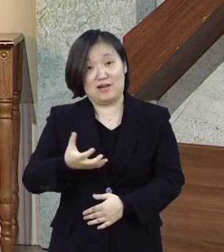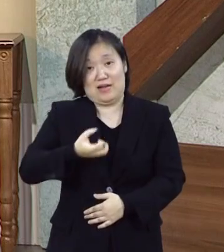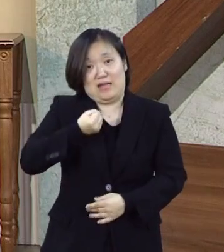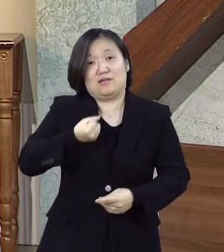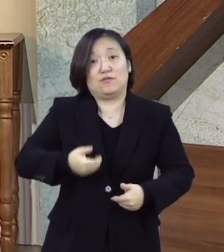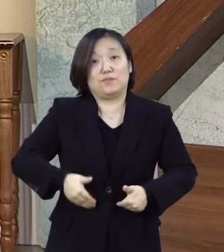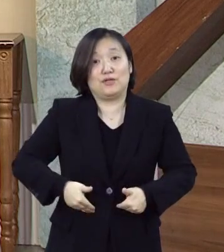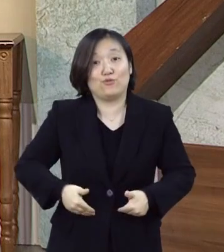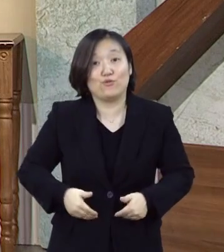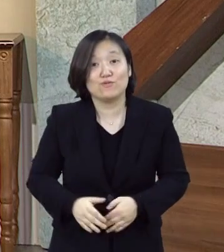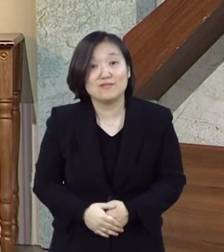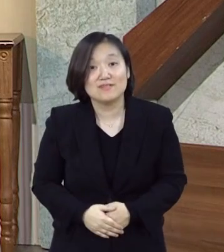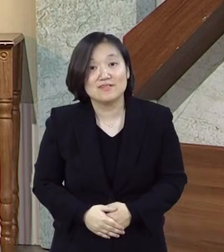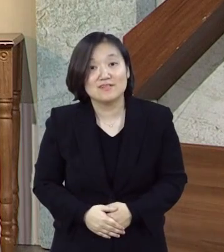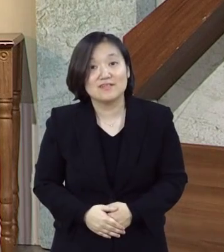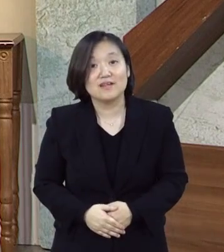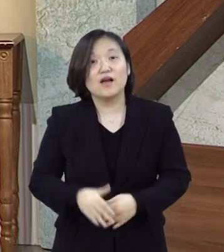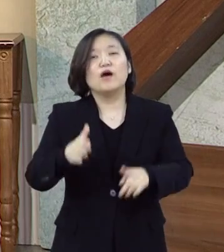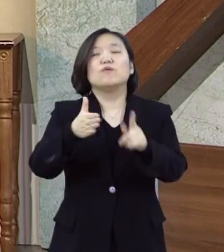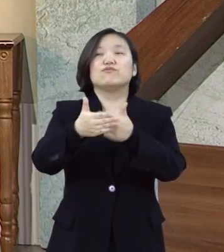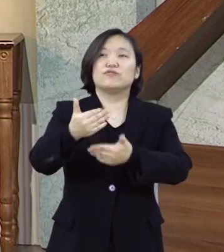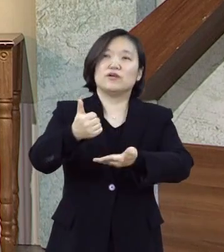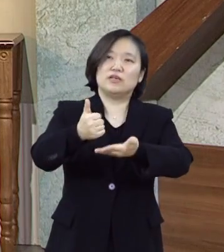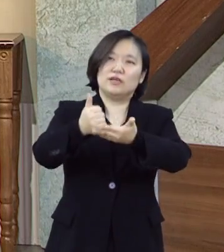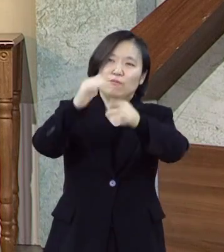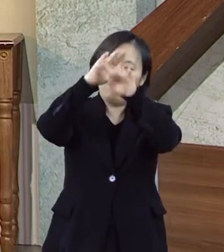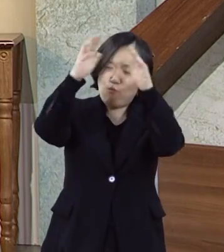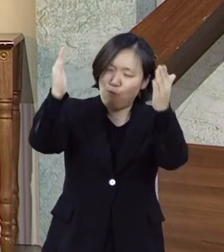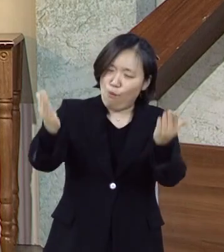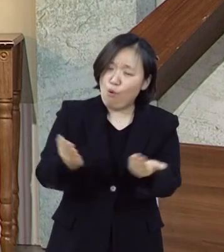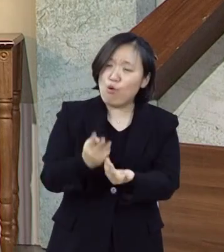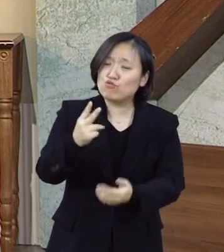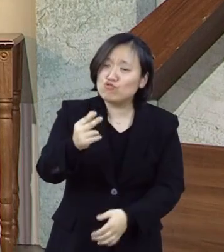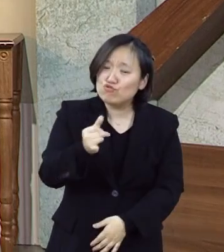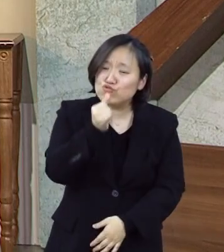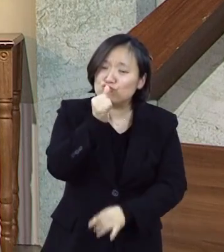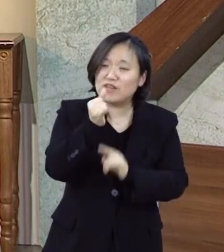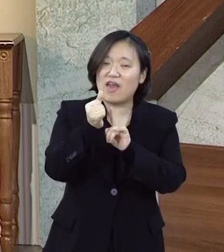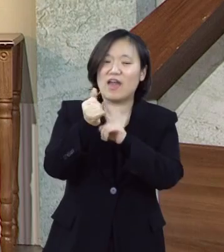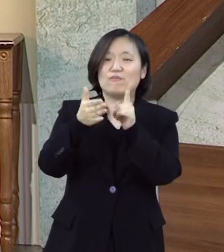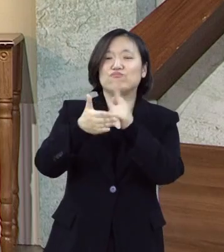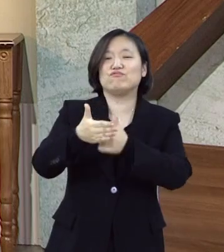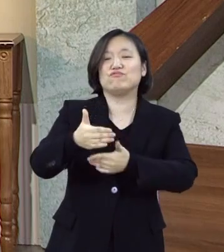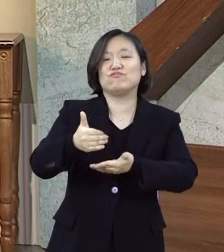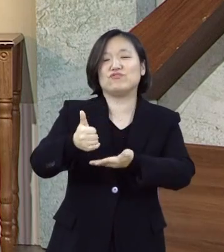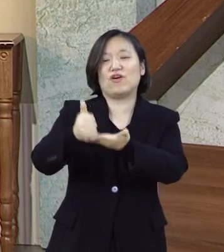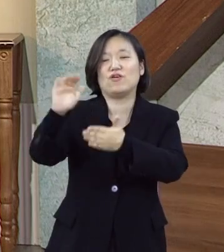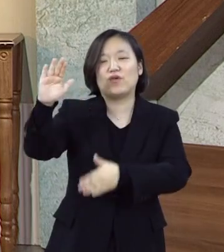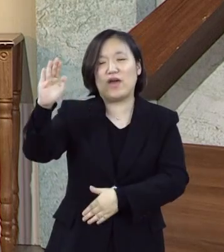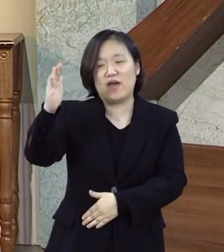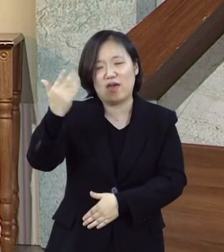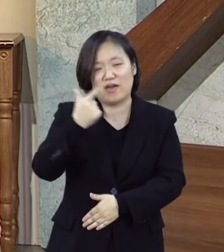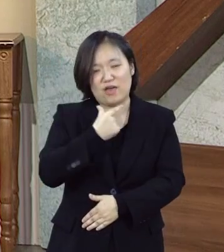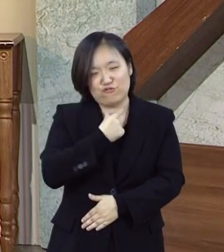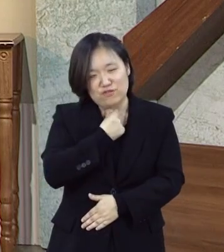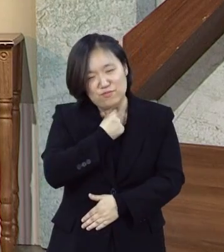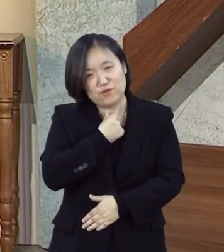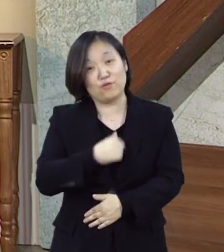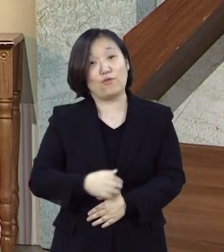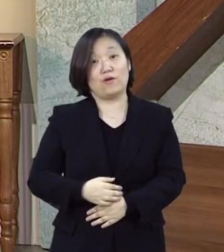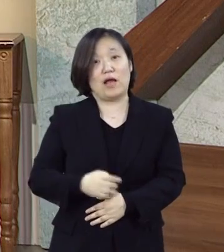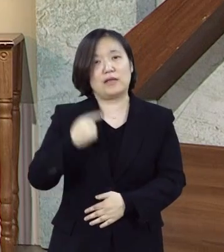부처님 모든 중생 다 함께 성불하여 지이다.